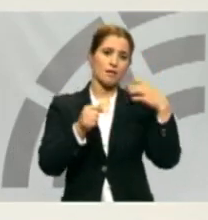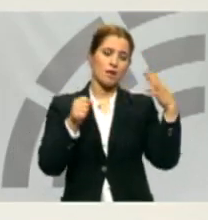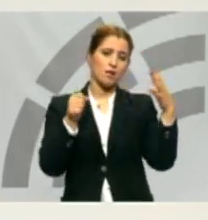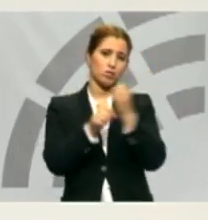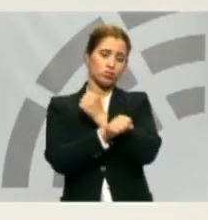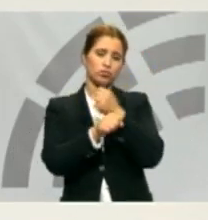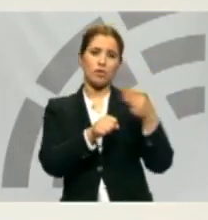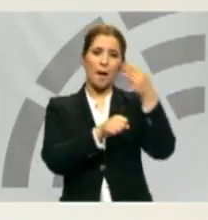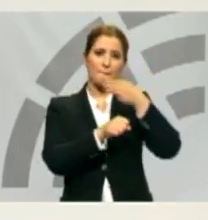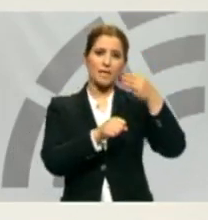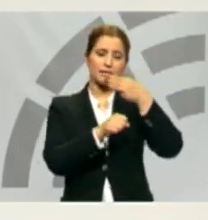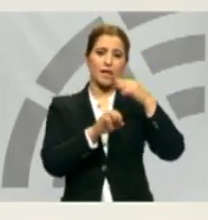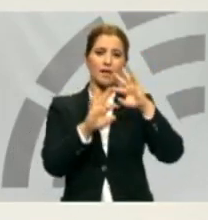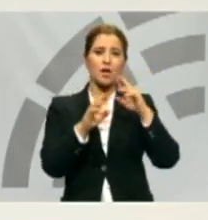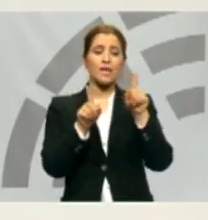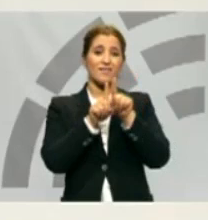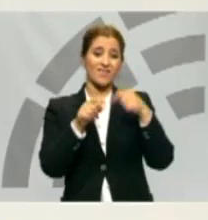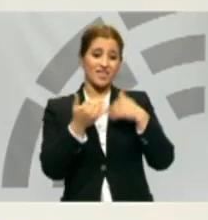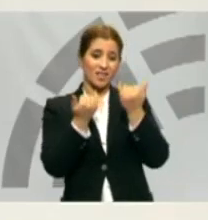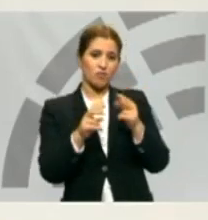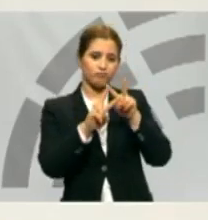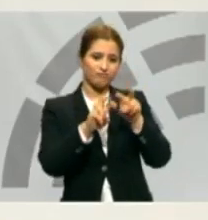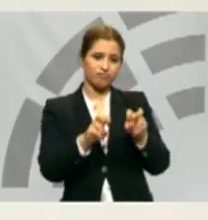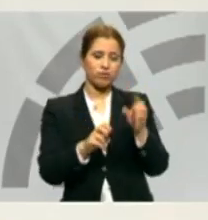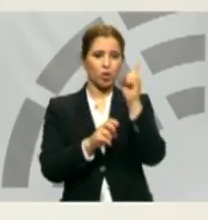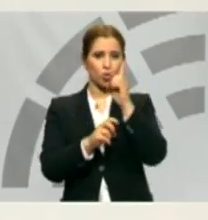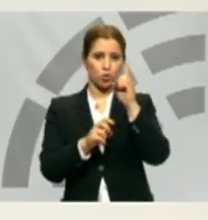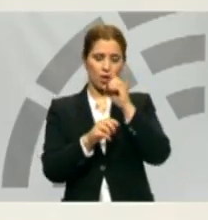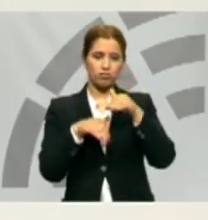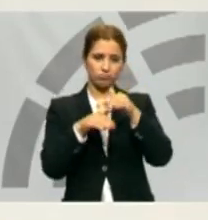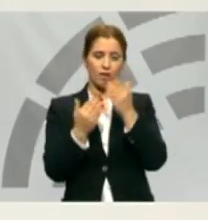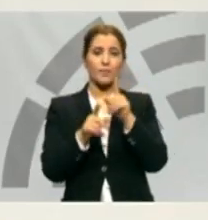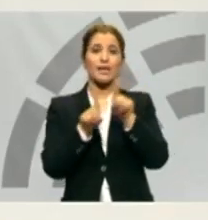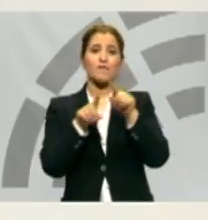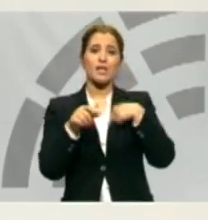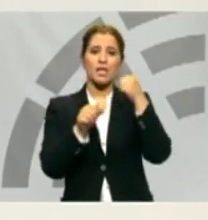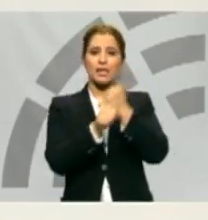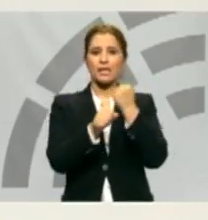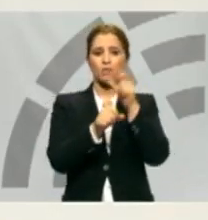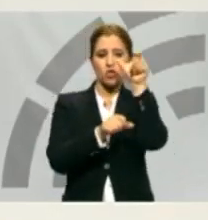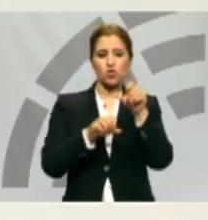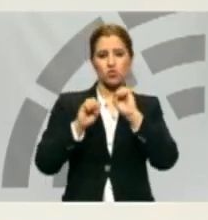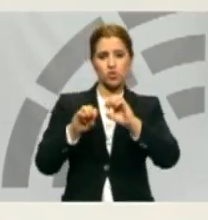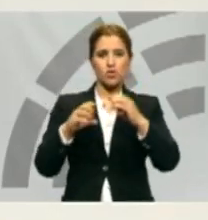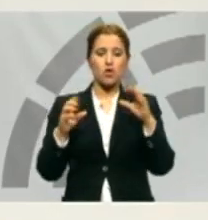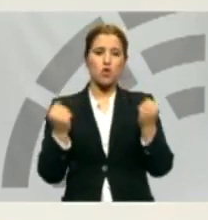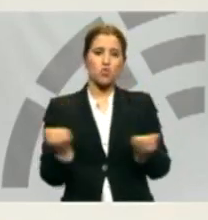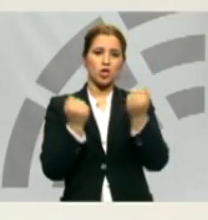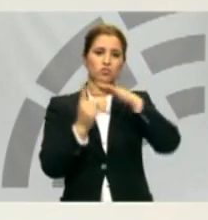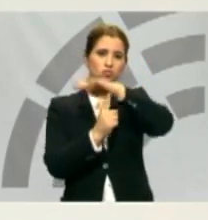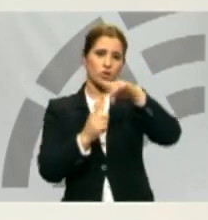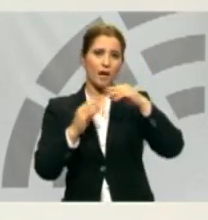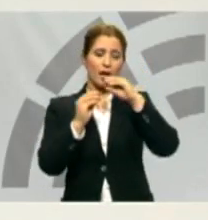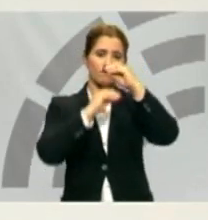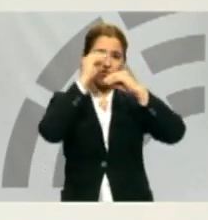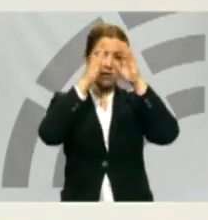بتحصلت على الماجستير الوطنيه وحاليا بحث في مجال الدكتوراه استاذ تعليم ثانوي يناشط في المجتمع المدني في مجال التنميه